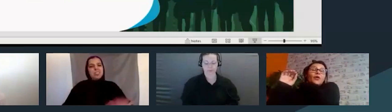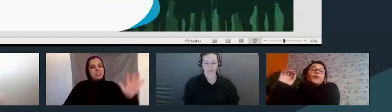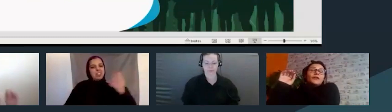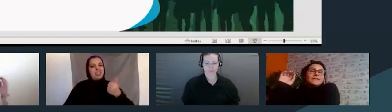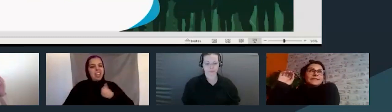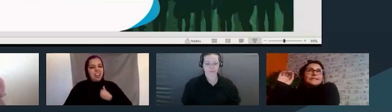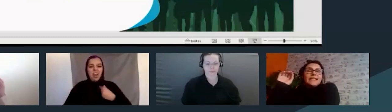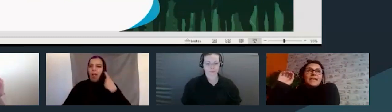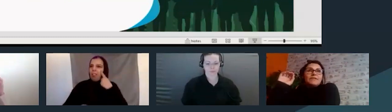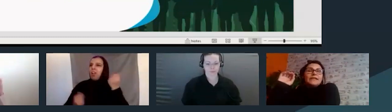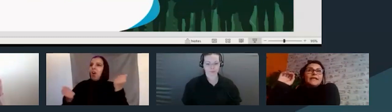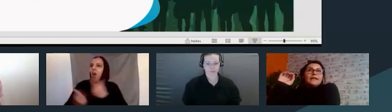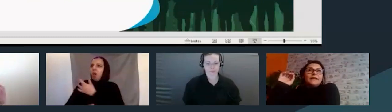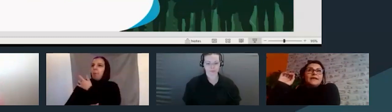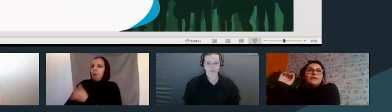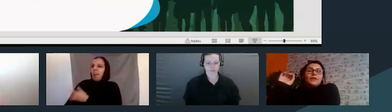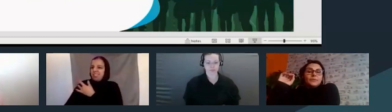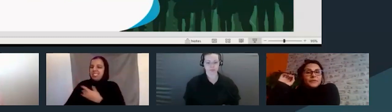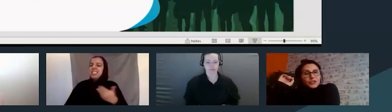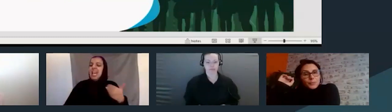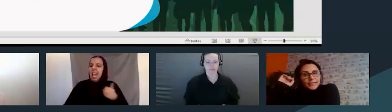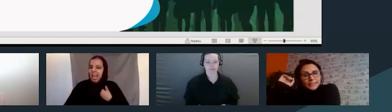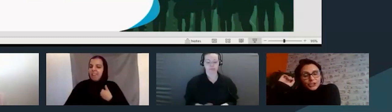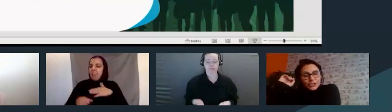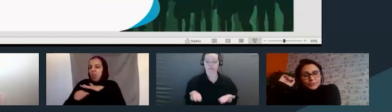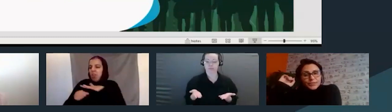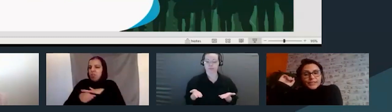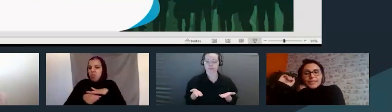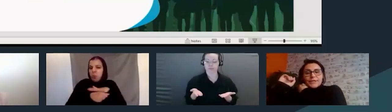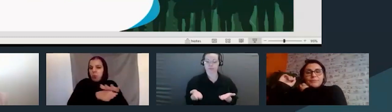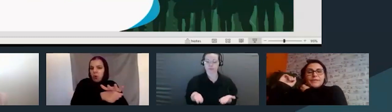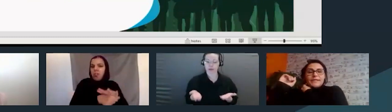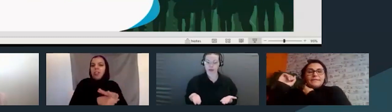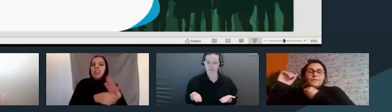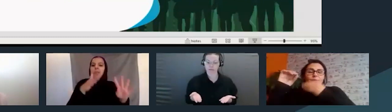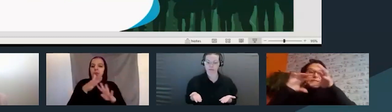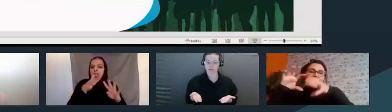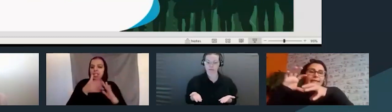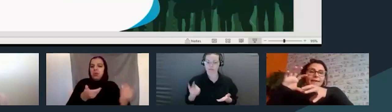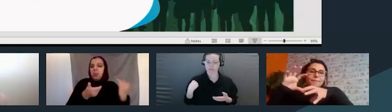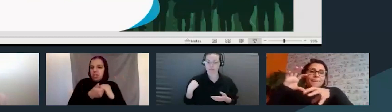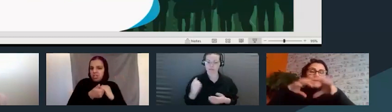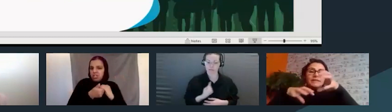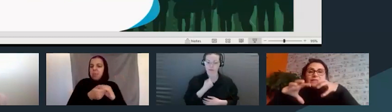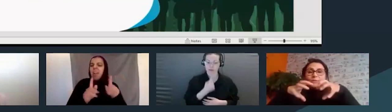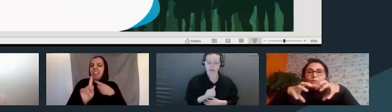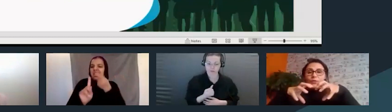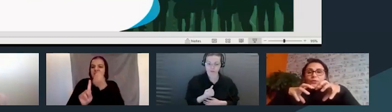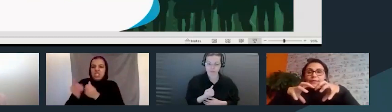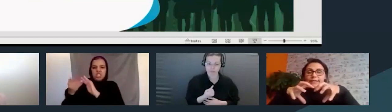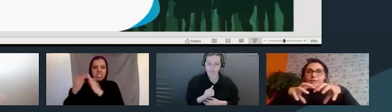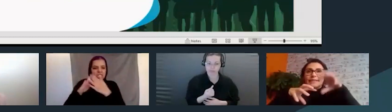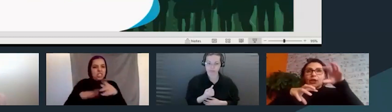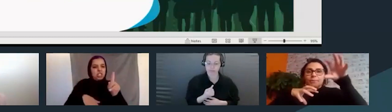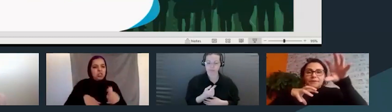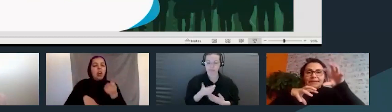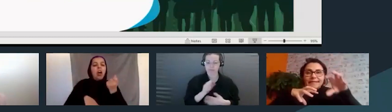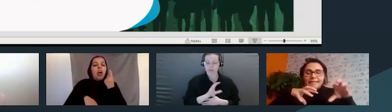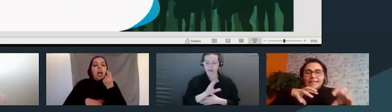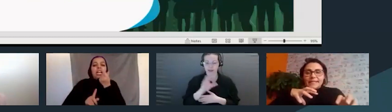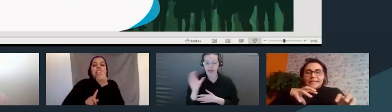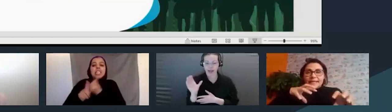Toutes les provinces ont des partenariats en matière d'immigration locale. Ça grandit et